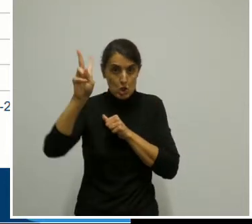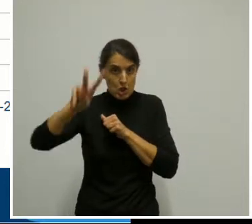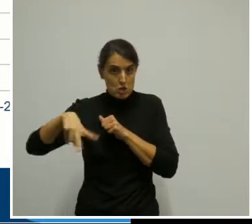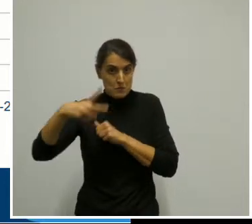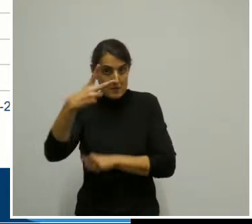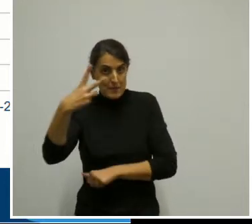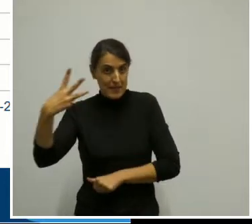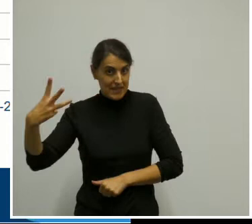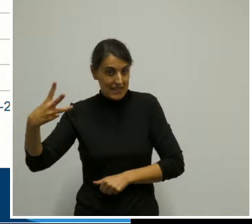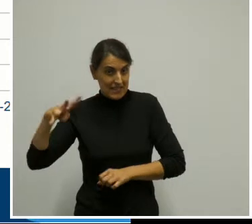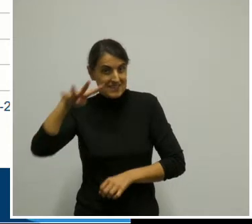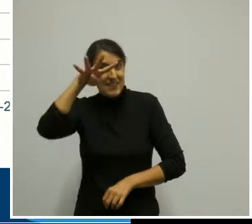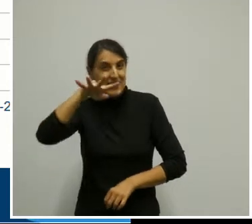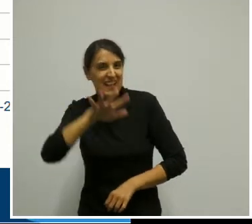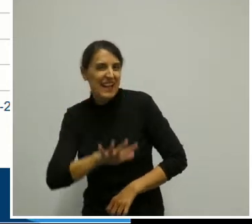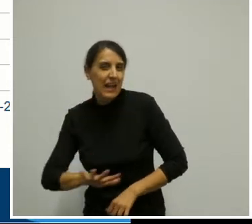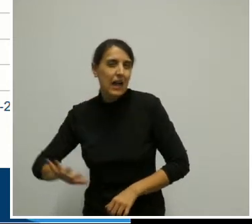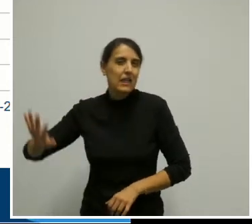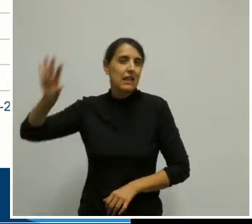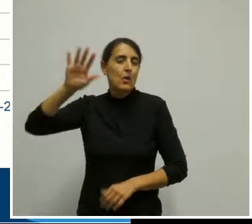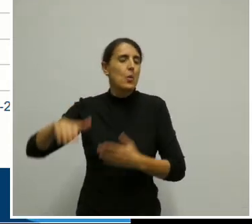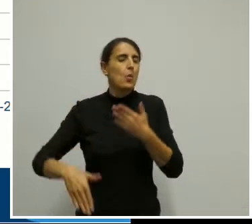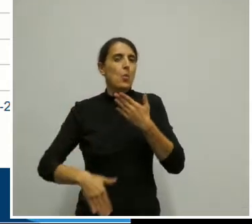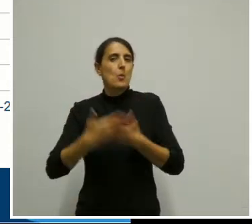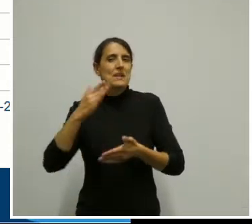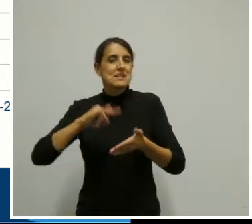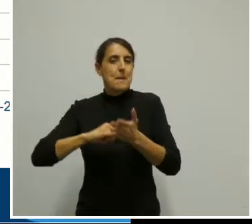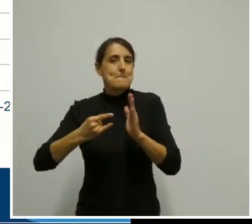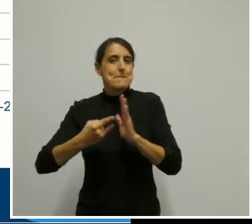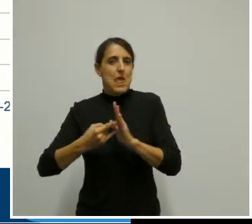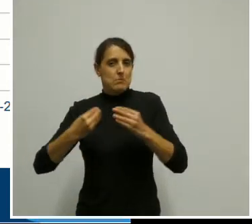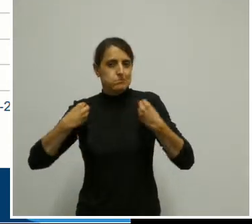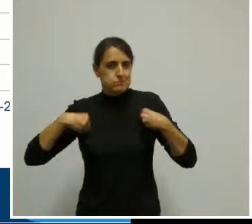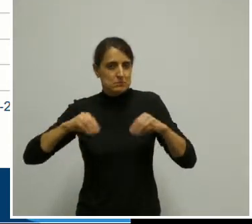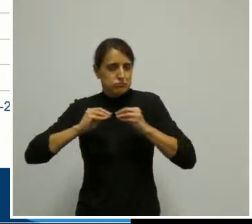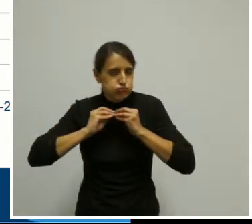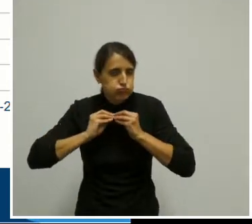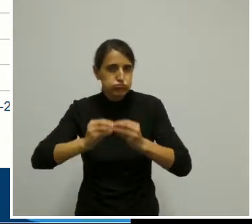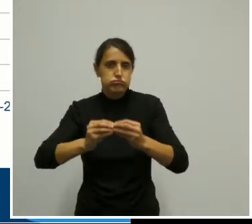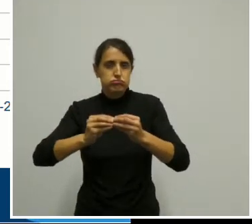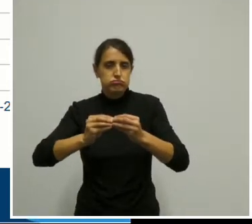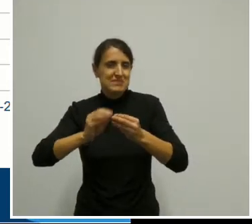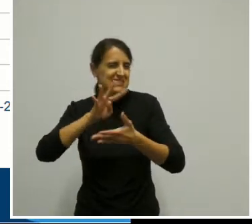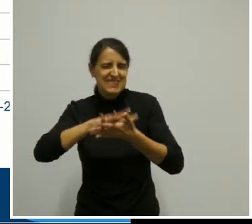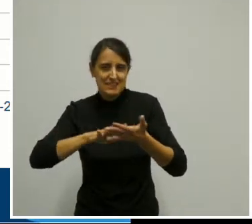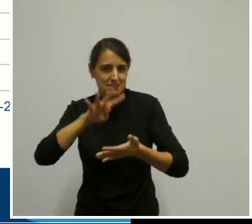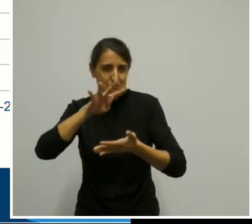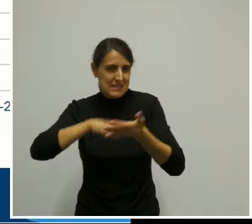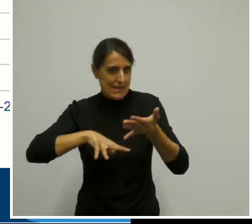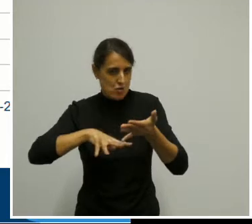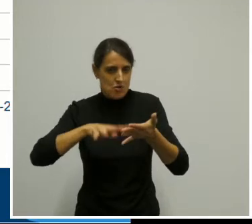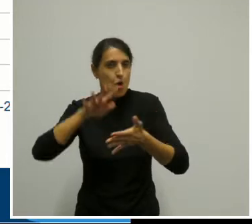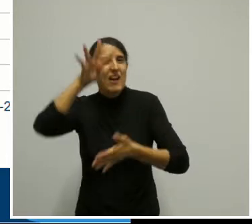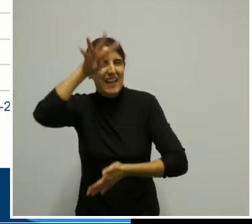tota Catalunya comença a posar en marxa el pla de xoc. O sigui, això ja es fa a nivell de Catalunya.